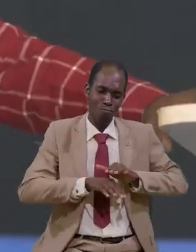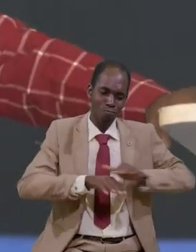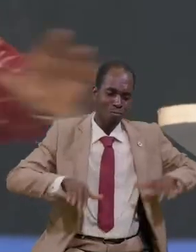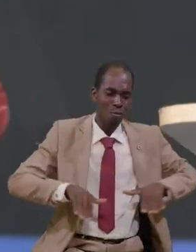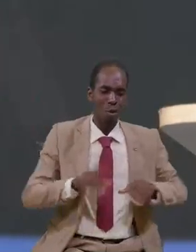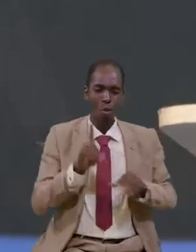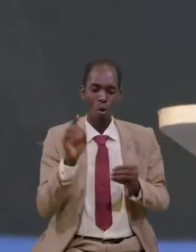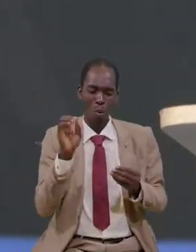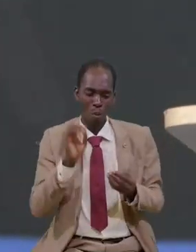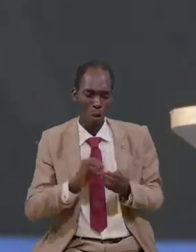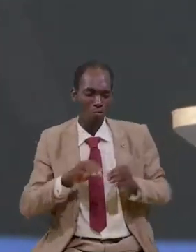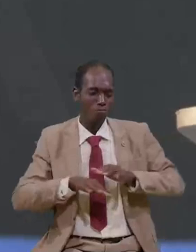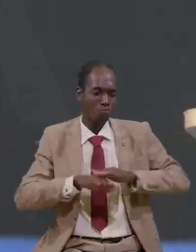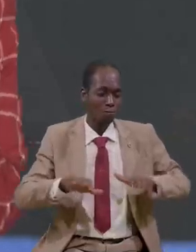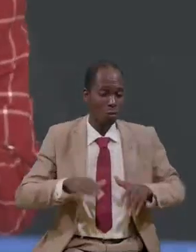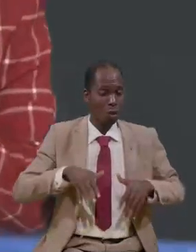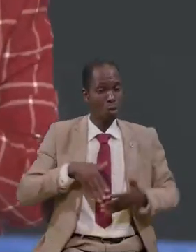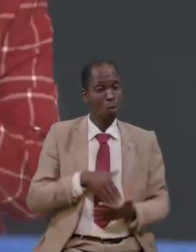une autre lancée.